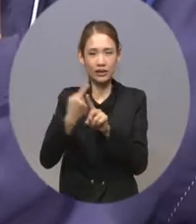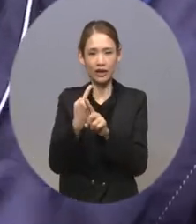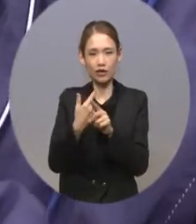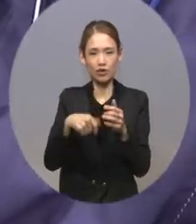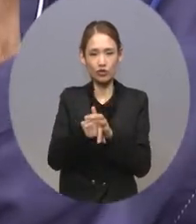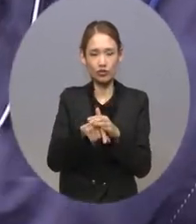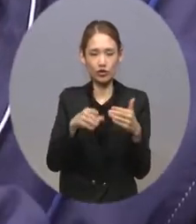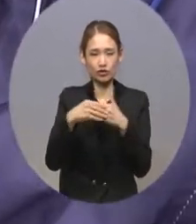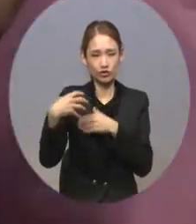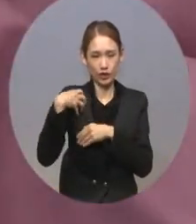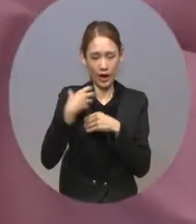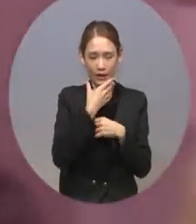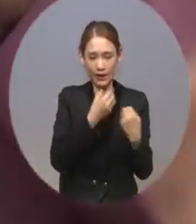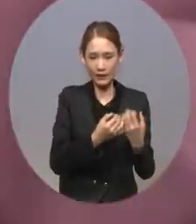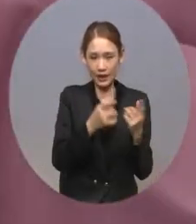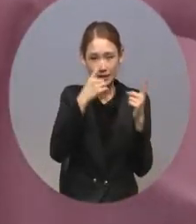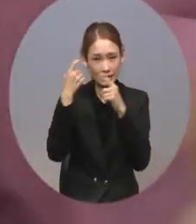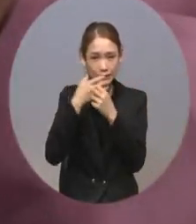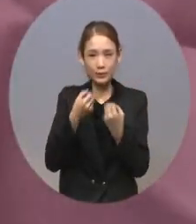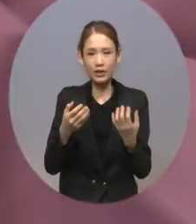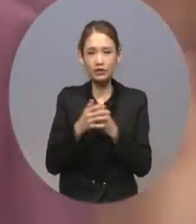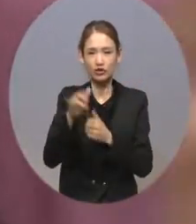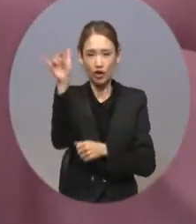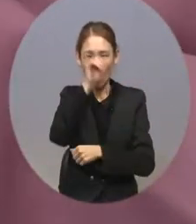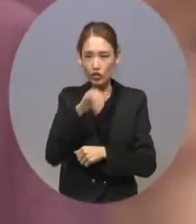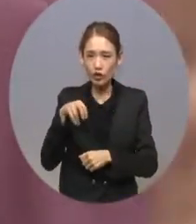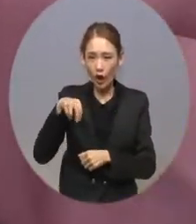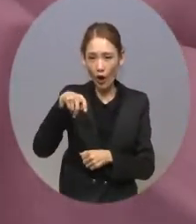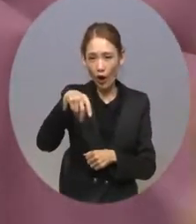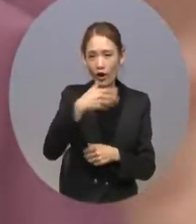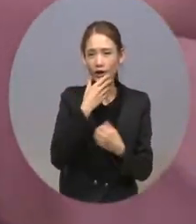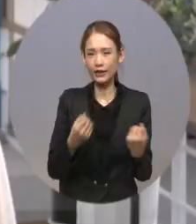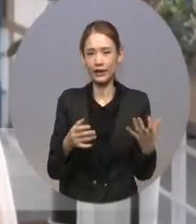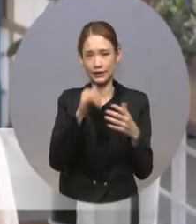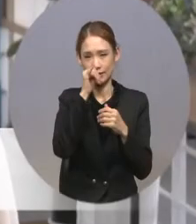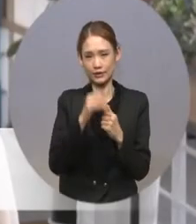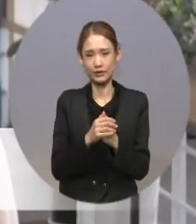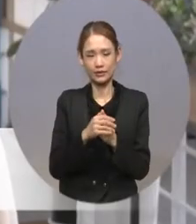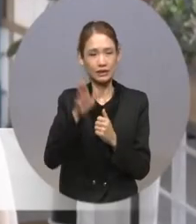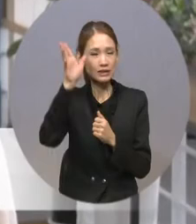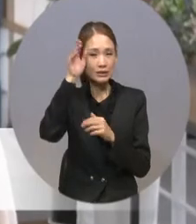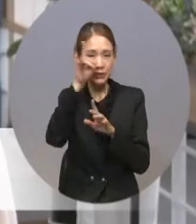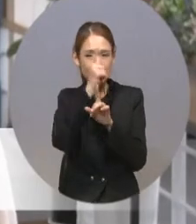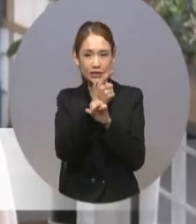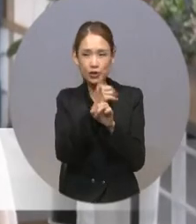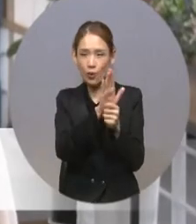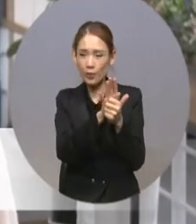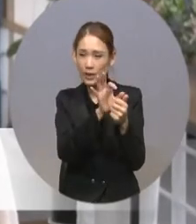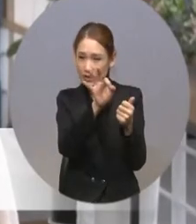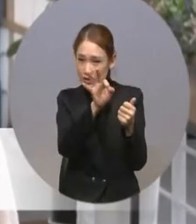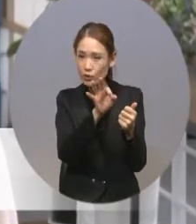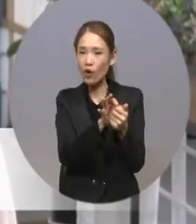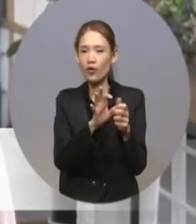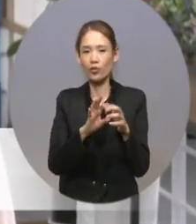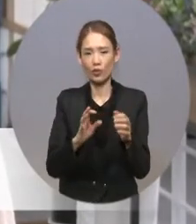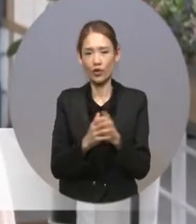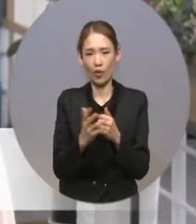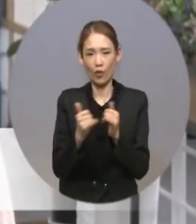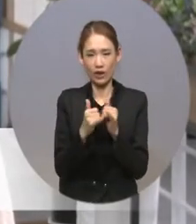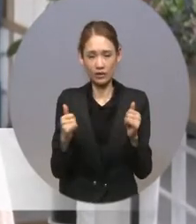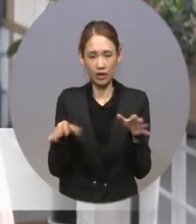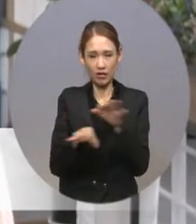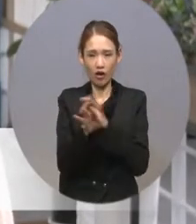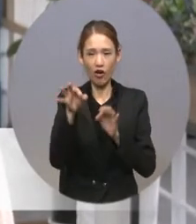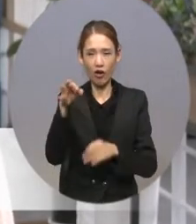행사, 기념식 행사, 전국 걷기 행사를 개최합니다. 치매 치료비 지원으로 치매 환자의 경제적